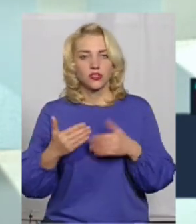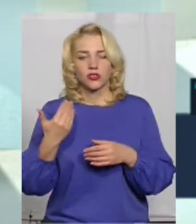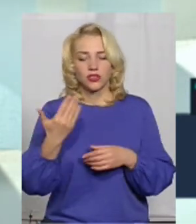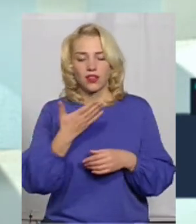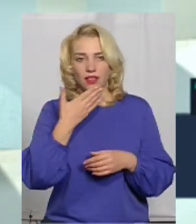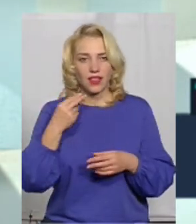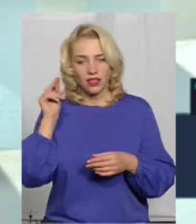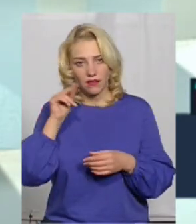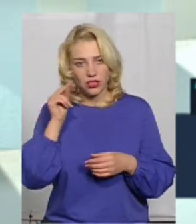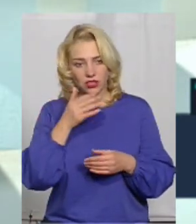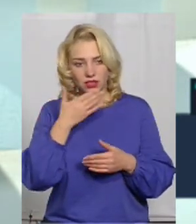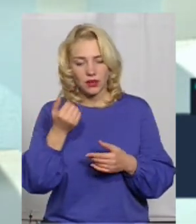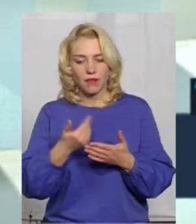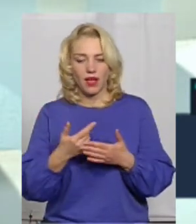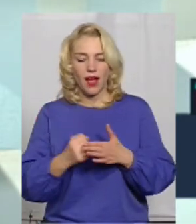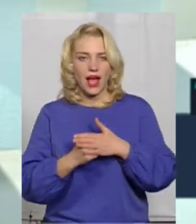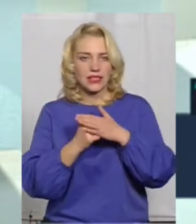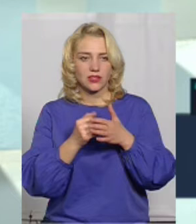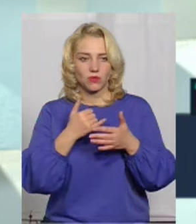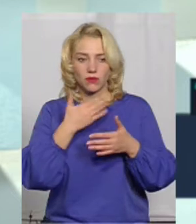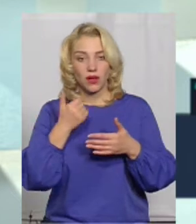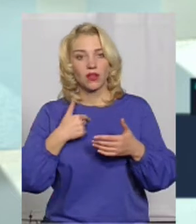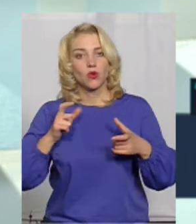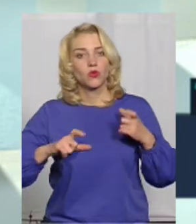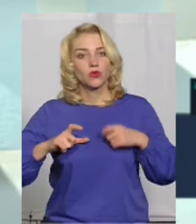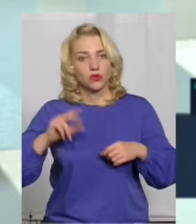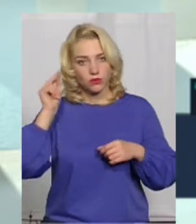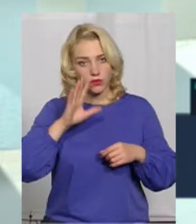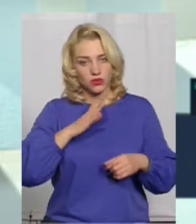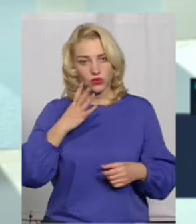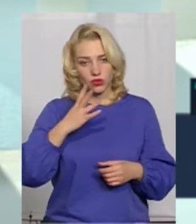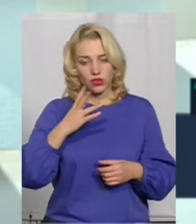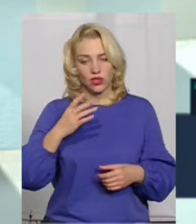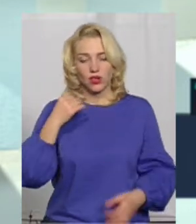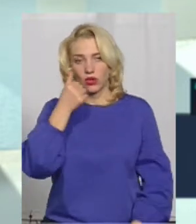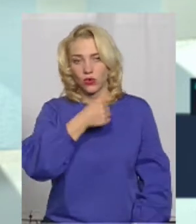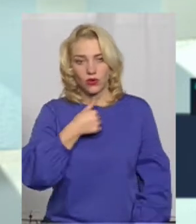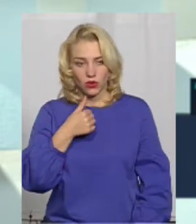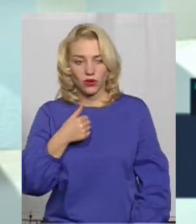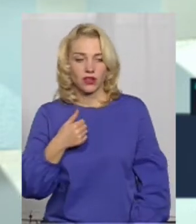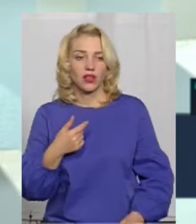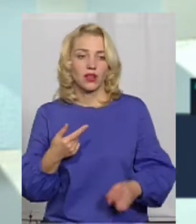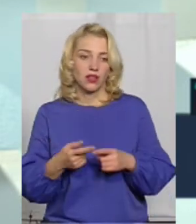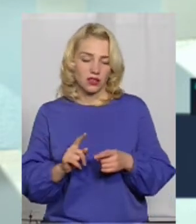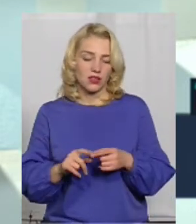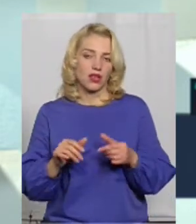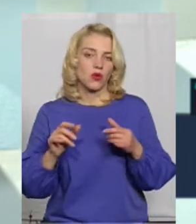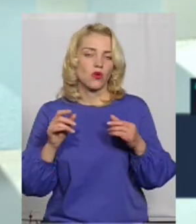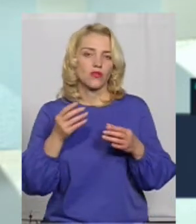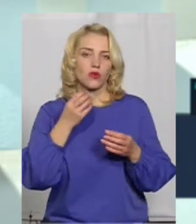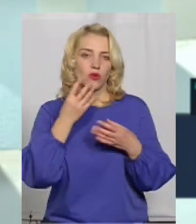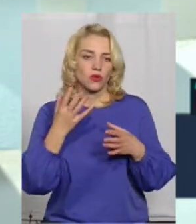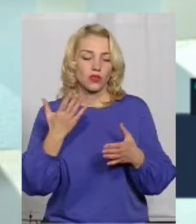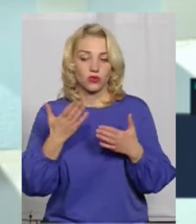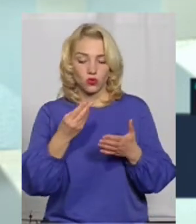не навчалась, якщо в тебе немає азів, які я пройшла в своєму університеті за 4 роки, то, ну, звичайно, це круто, якщо ти маєш кошти